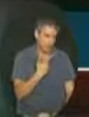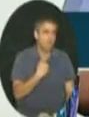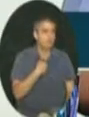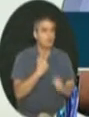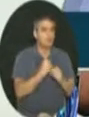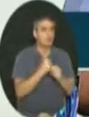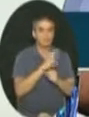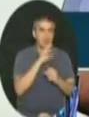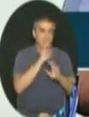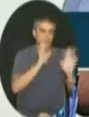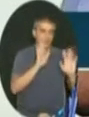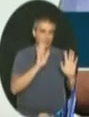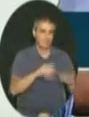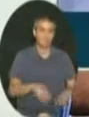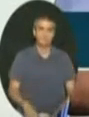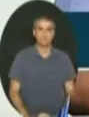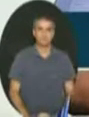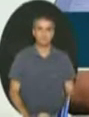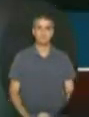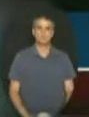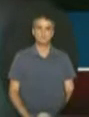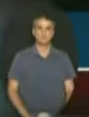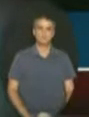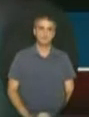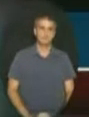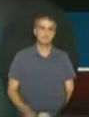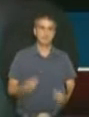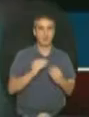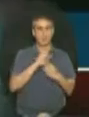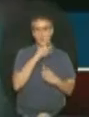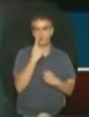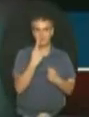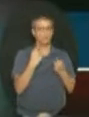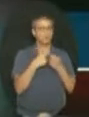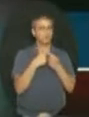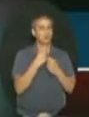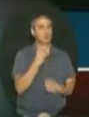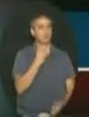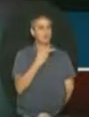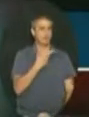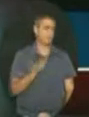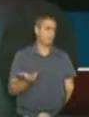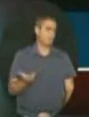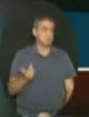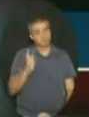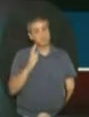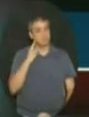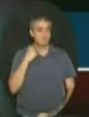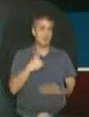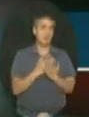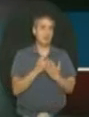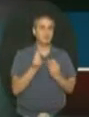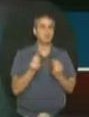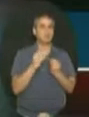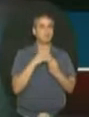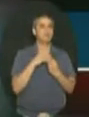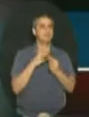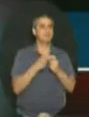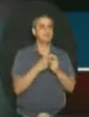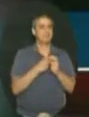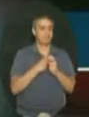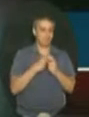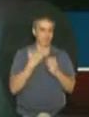אני מבצע דברים, לא מדברת. אוקיי, בסדר. עכשיו אולי עוד עניין אחד שנוגע לכספים, אני לא יודעת אם זה חלוקת כספים, תוספת